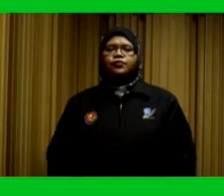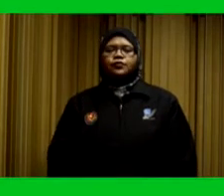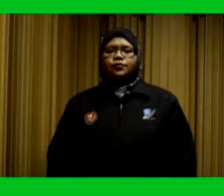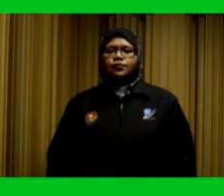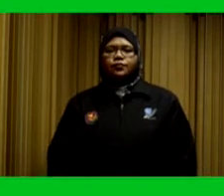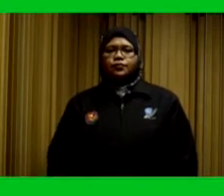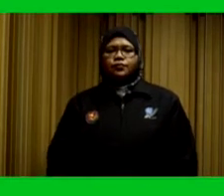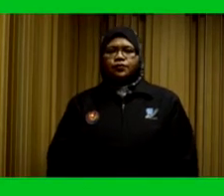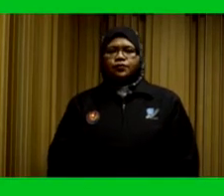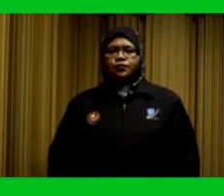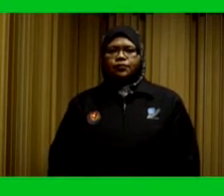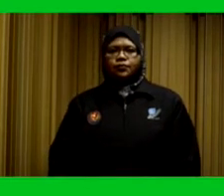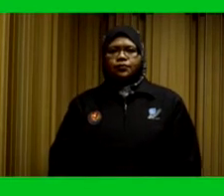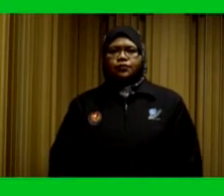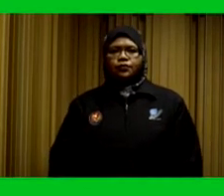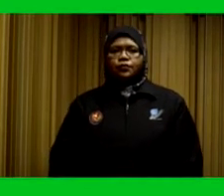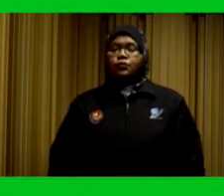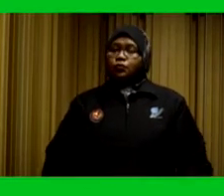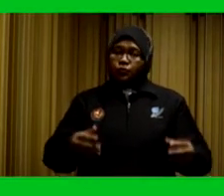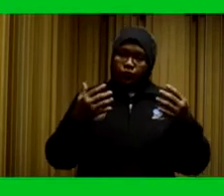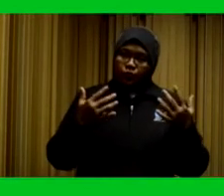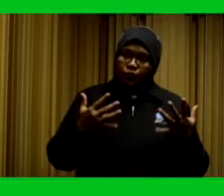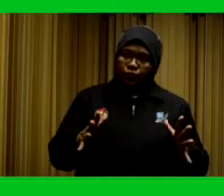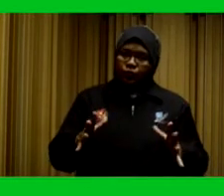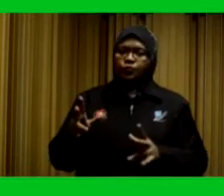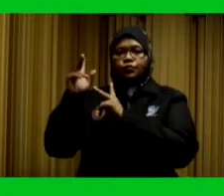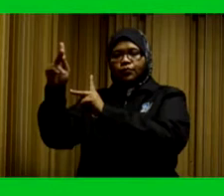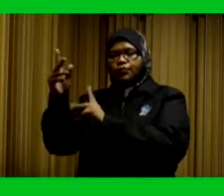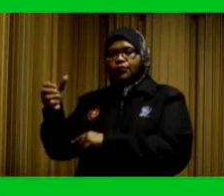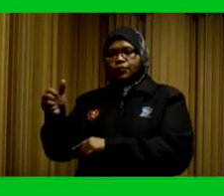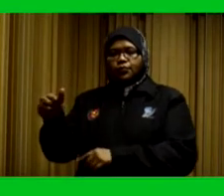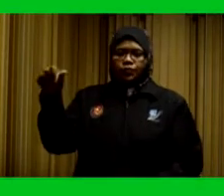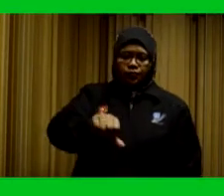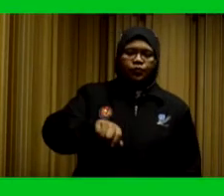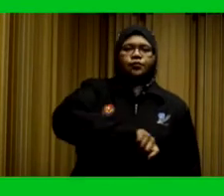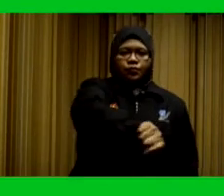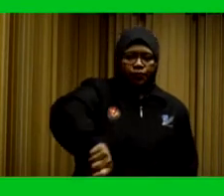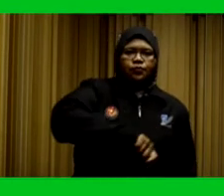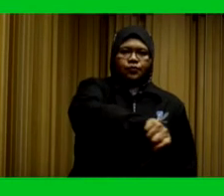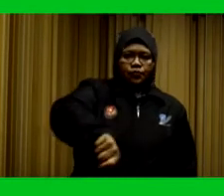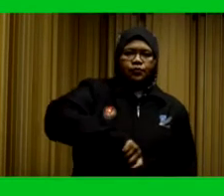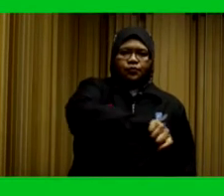Setelah pecah minyak, masukkan santan dan kacau sebati.